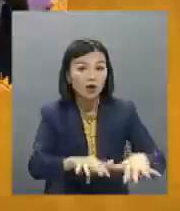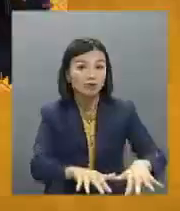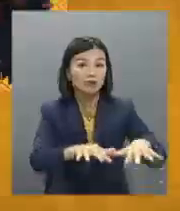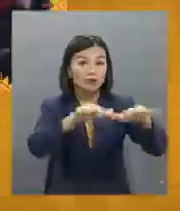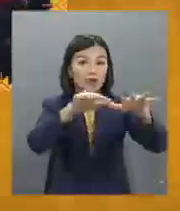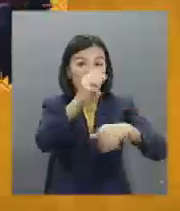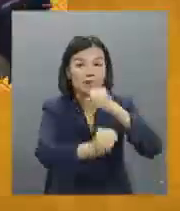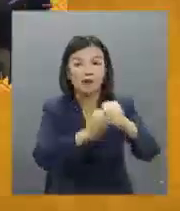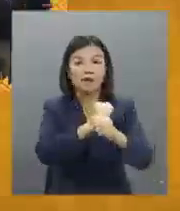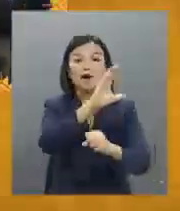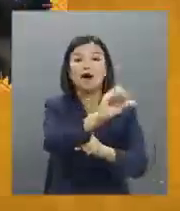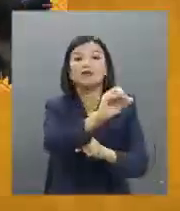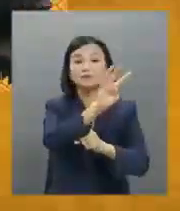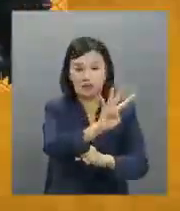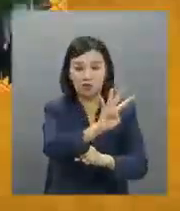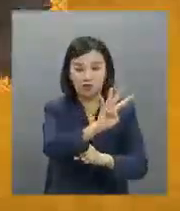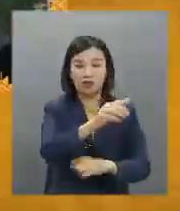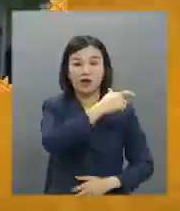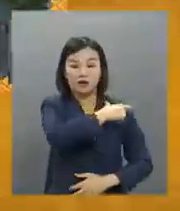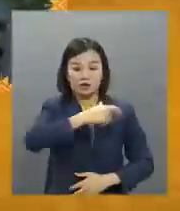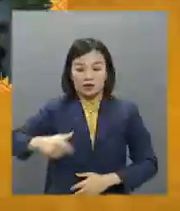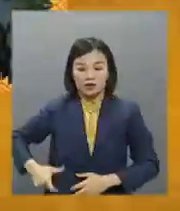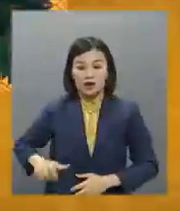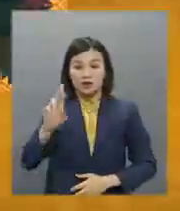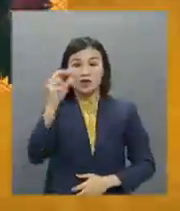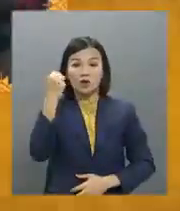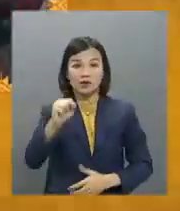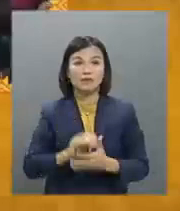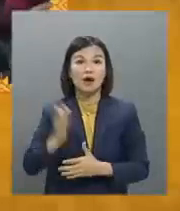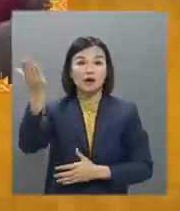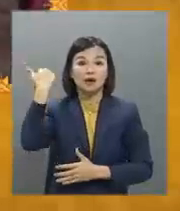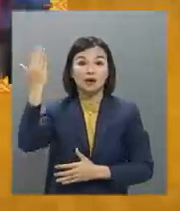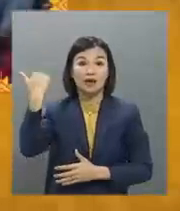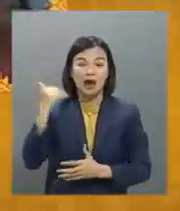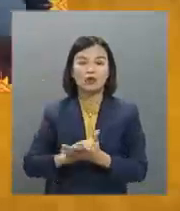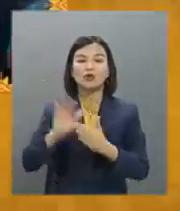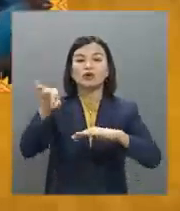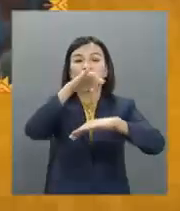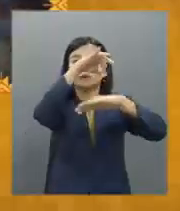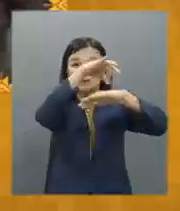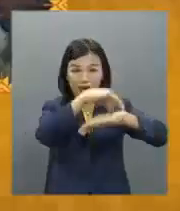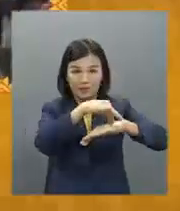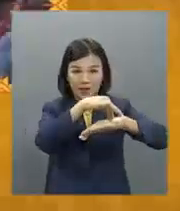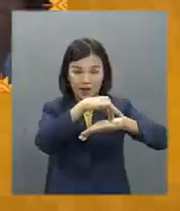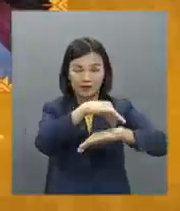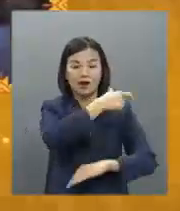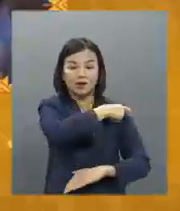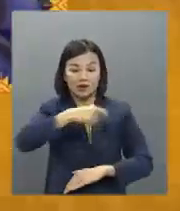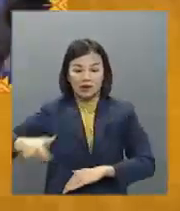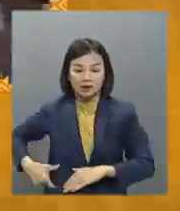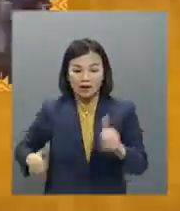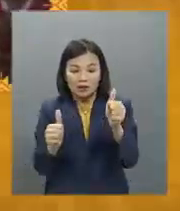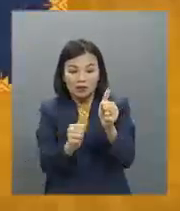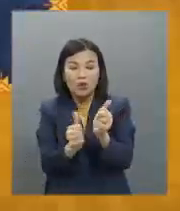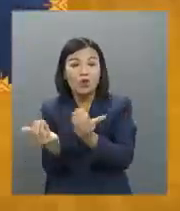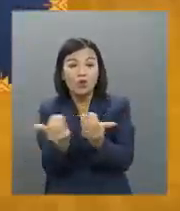ด้านอุทกภัยปี2554พระบาทสมเด็จพระเจ้าอยู่หัวเมื่อครั้งทรงดำรงพระราชอิสริยยศ